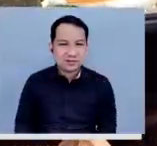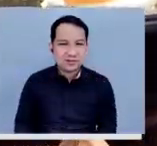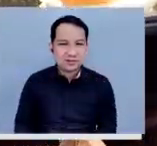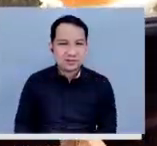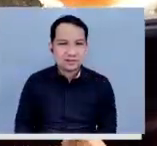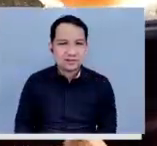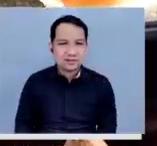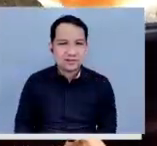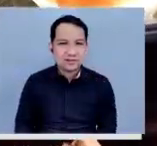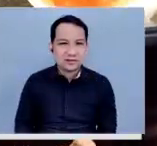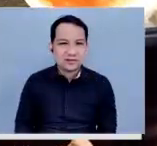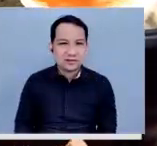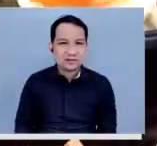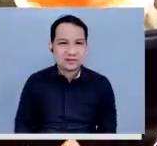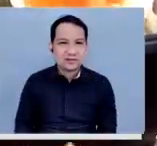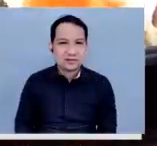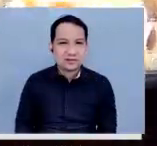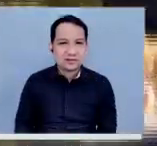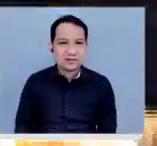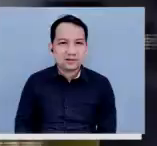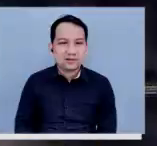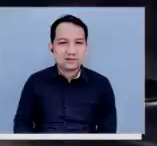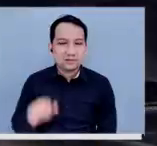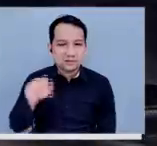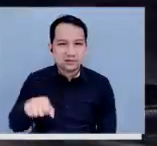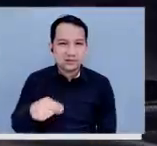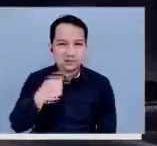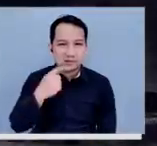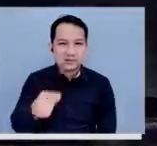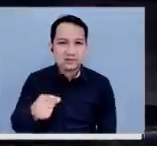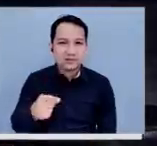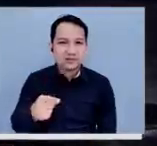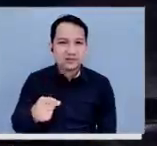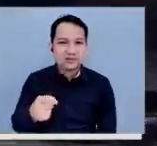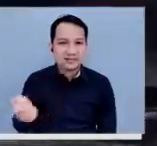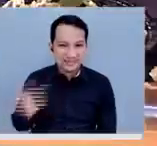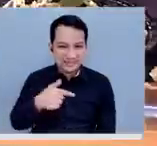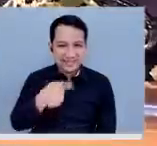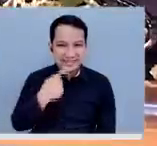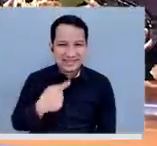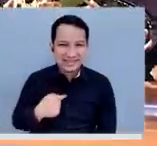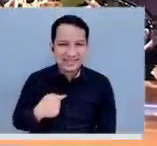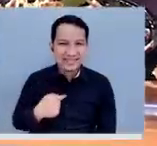So ito, platter. Yes po. Gusto ko ako talaga ipinain mo dito. Sa mga dishes, maglalabas pa po kami ng